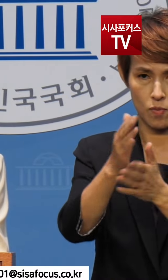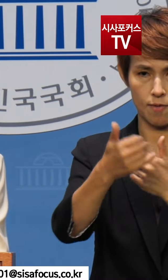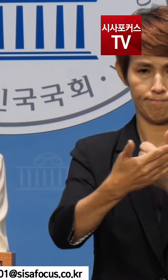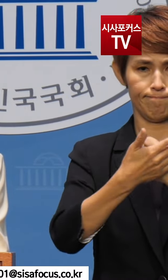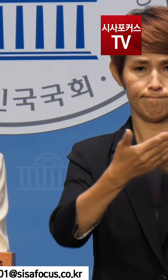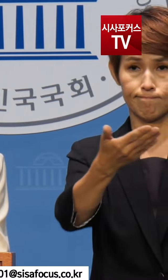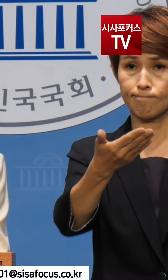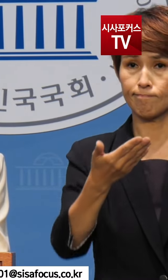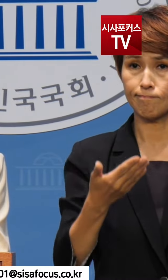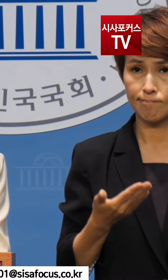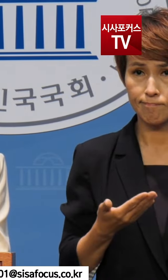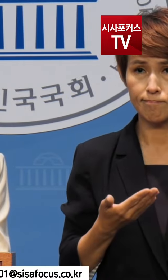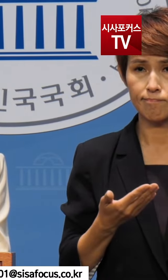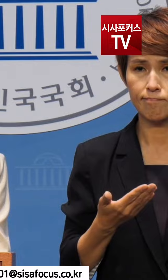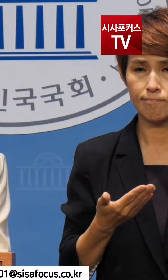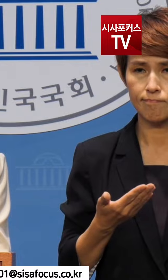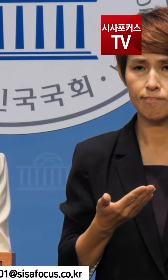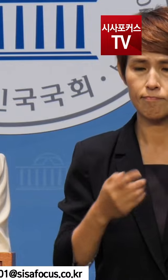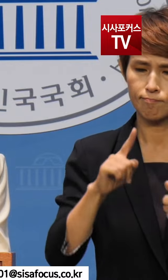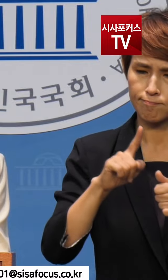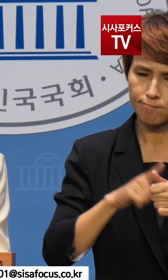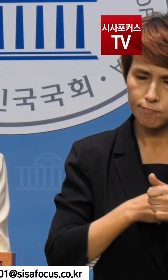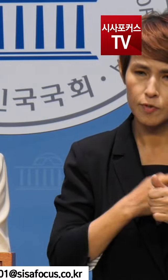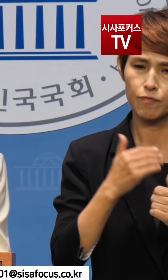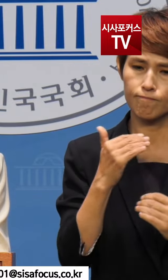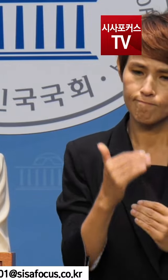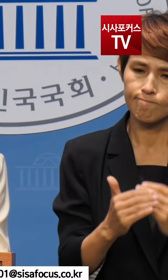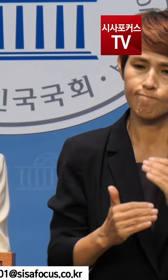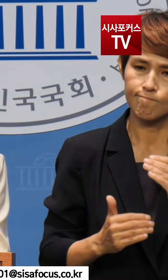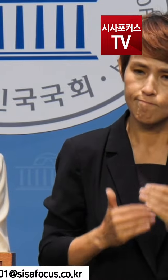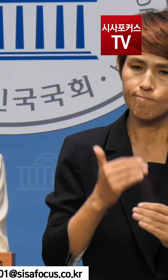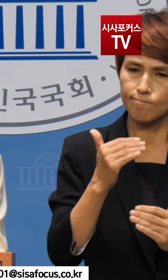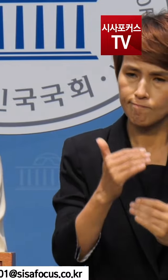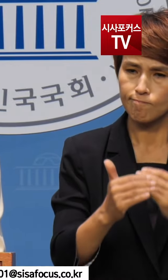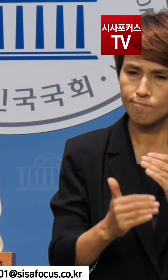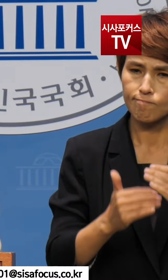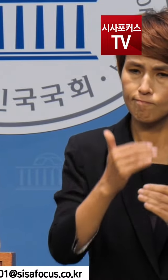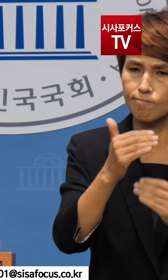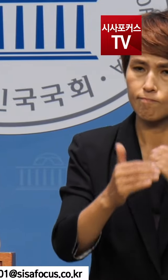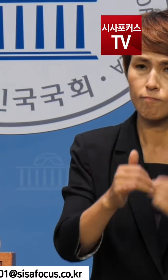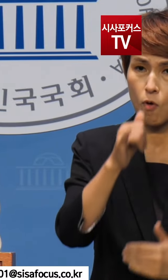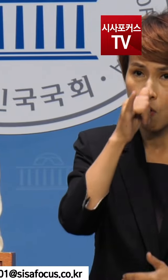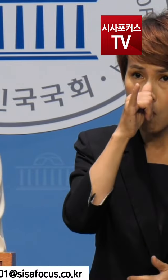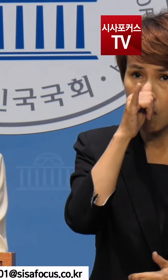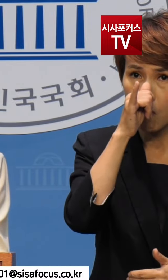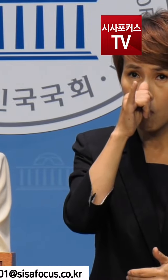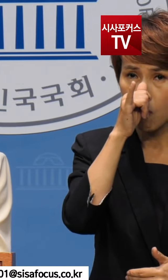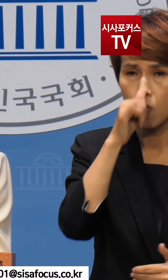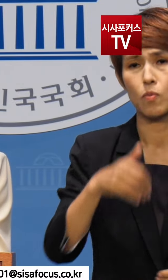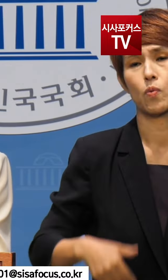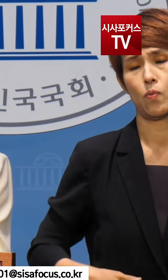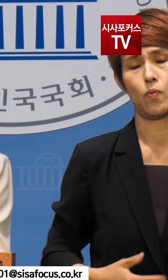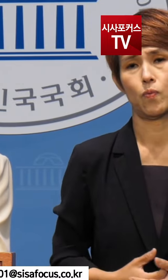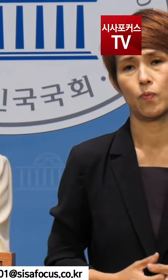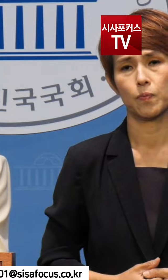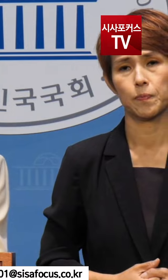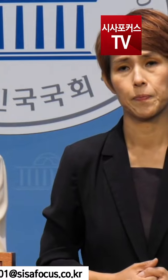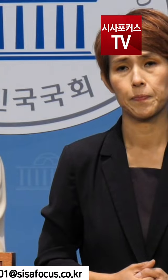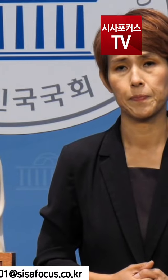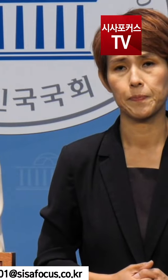협조를 받아서 가랑비에 속옷 젖듯이 천천히 그리고 꾸준하게 이루어질 일입니다.